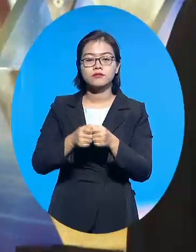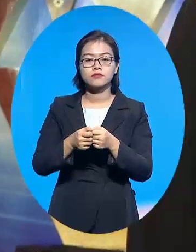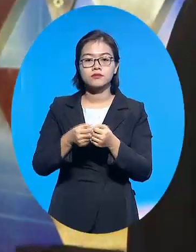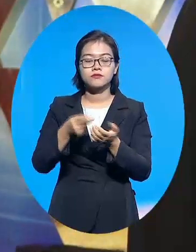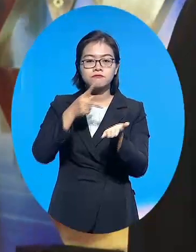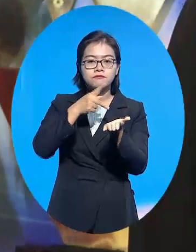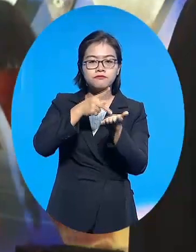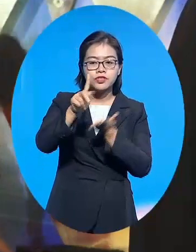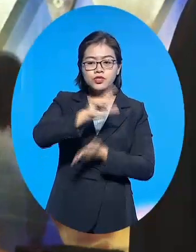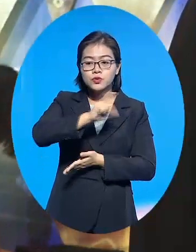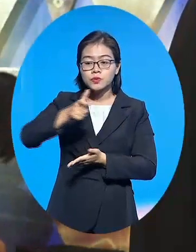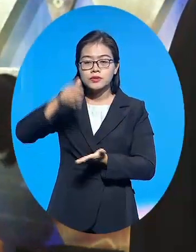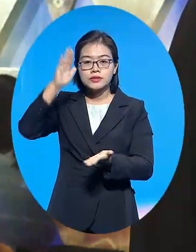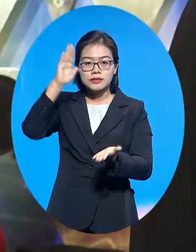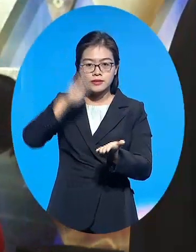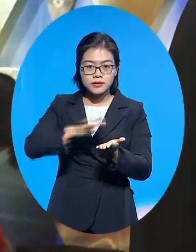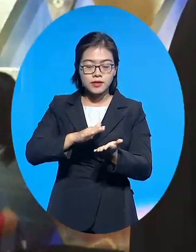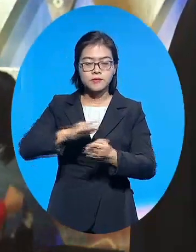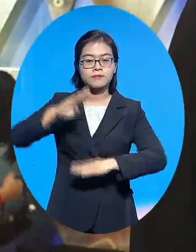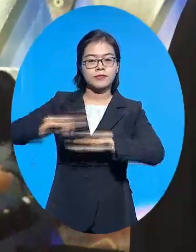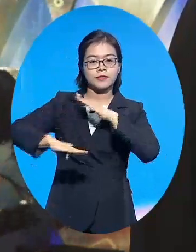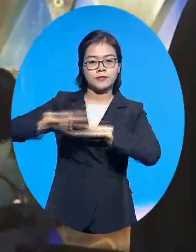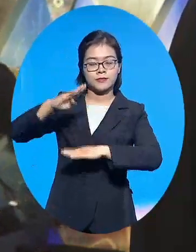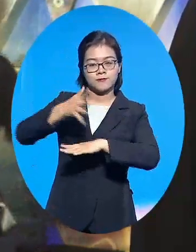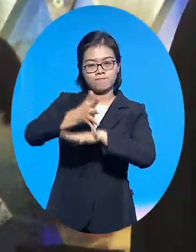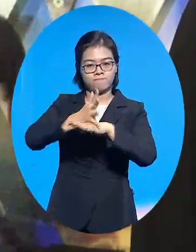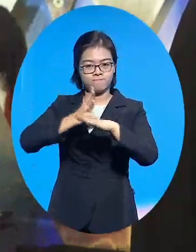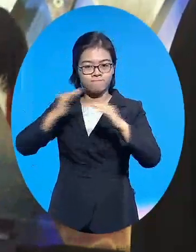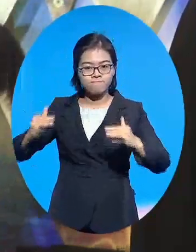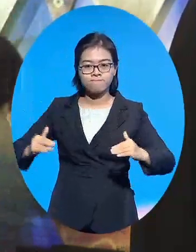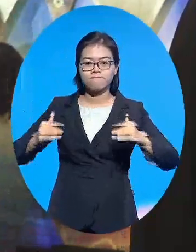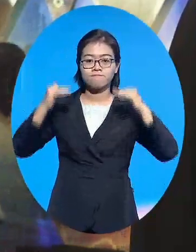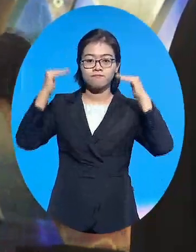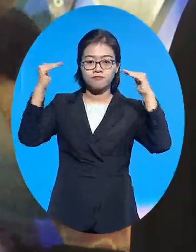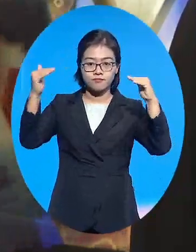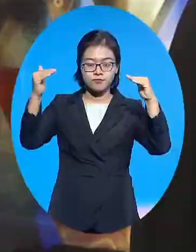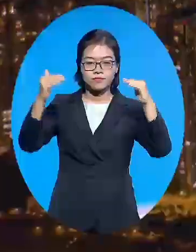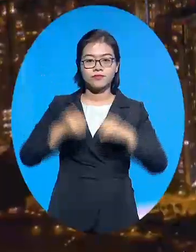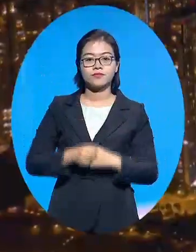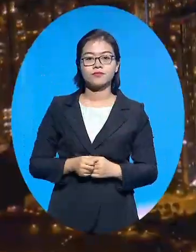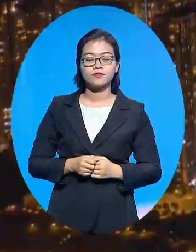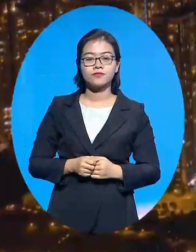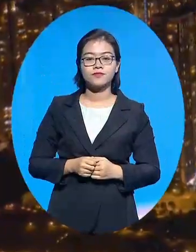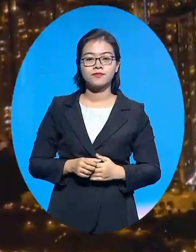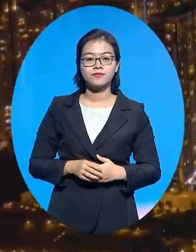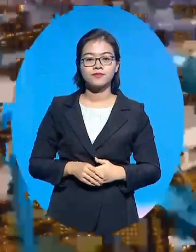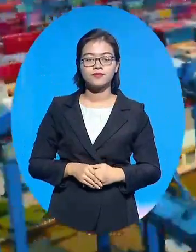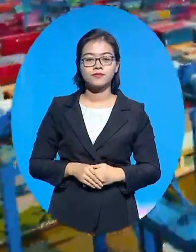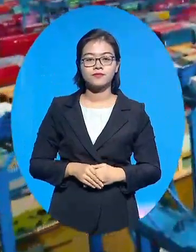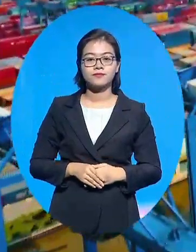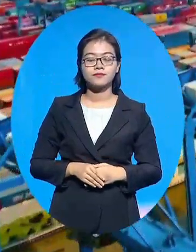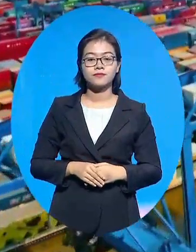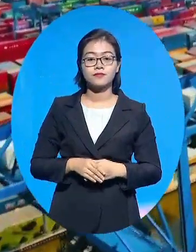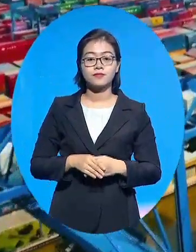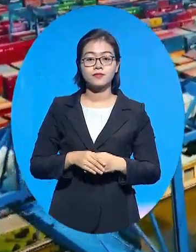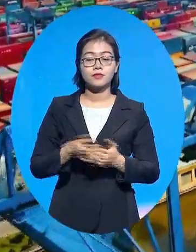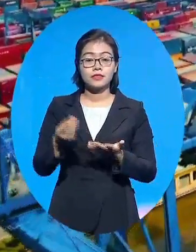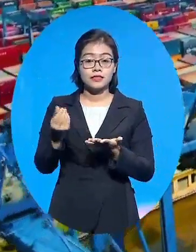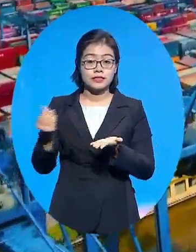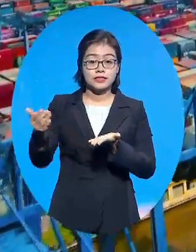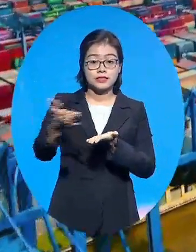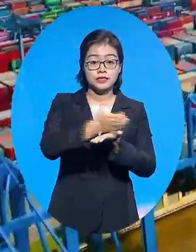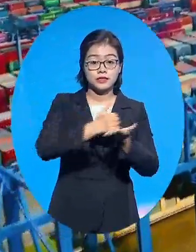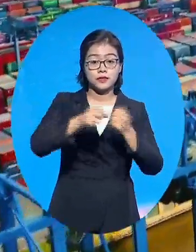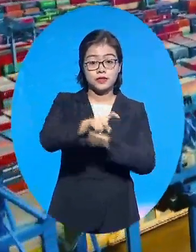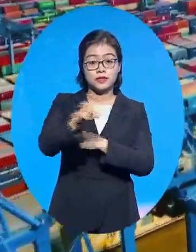nội chiến tích và nâng cao năng lực cạnh tranh của hàng hóa Việt Nam trên thị trường quốc tế doanh thu của tổng công ty Tân